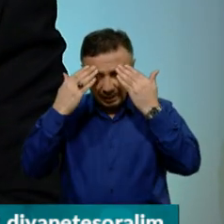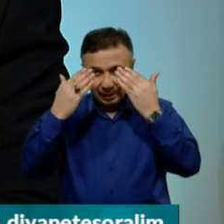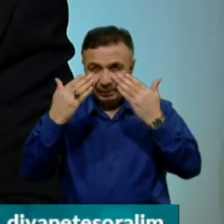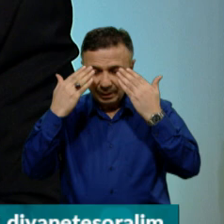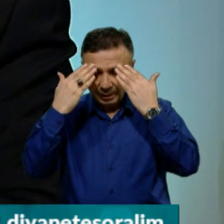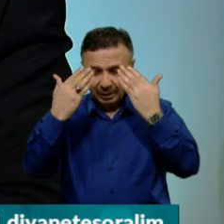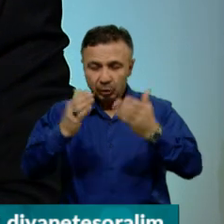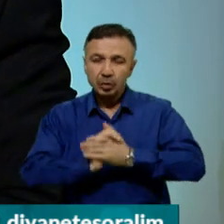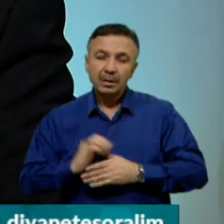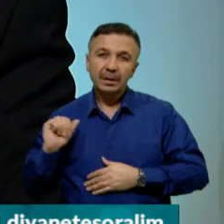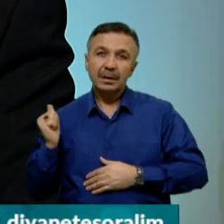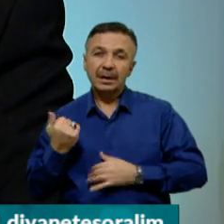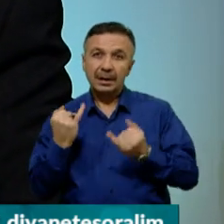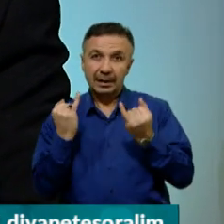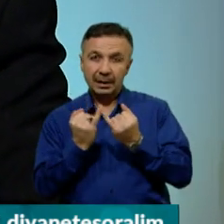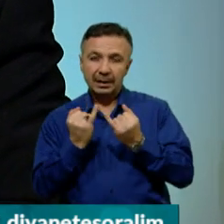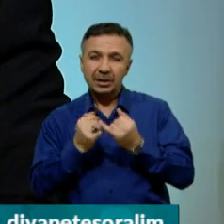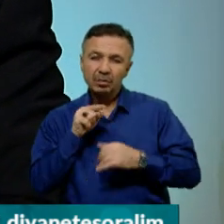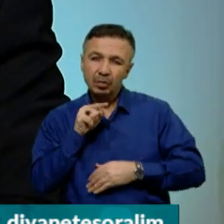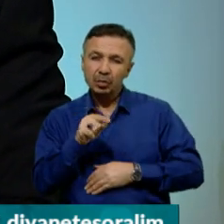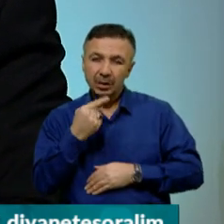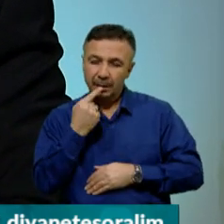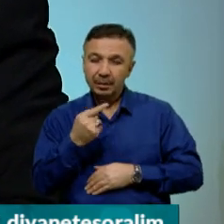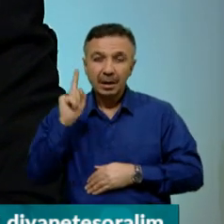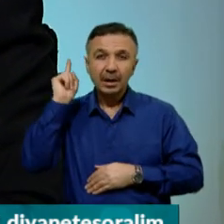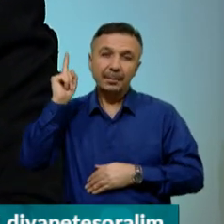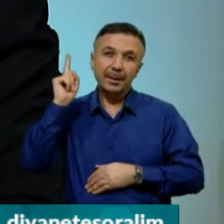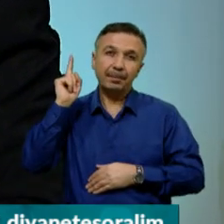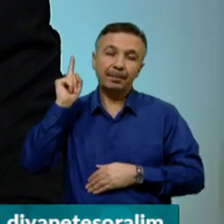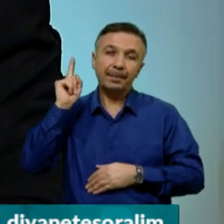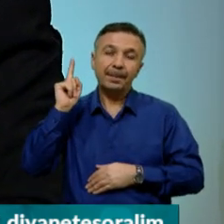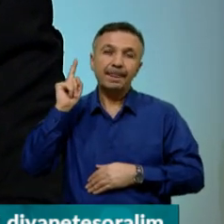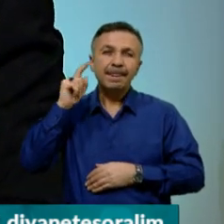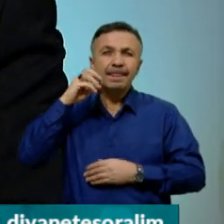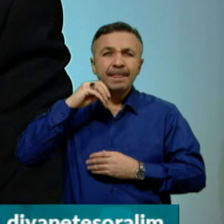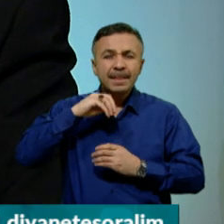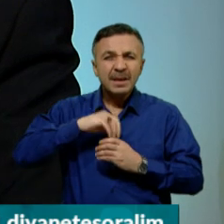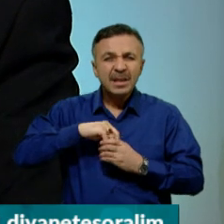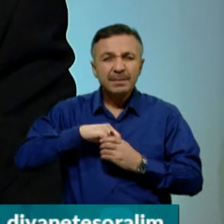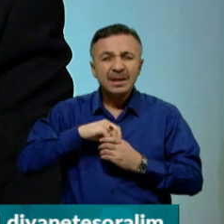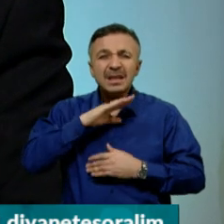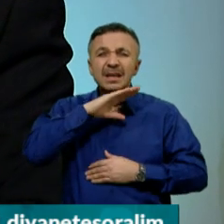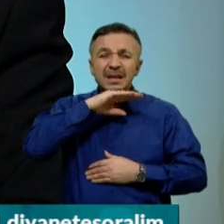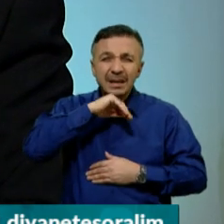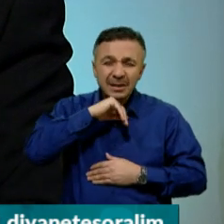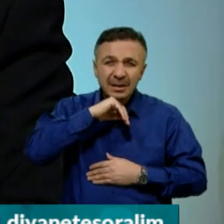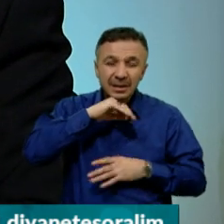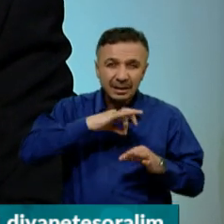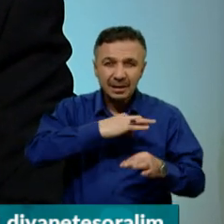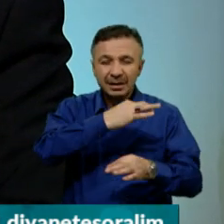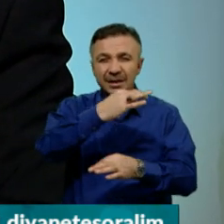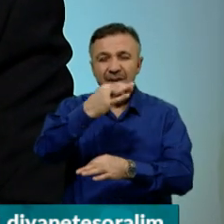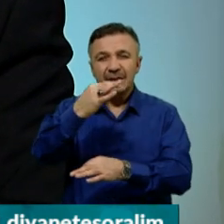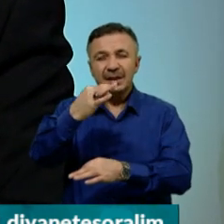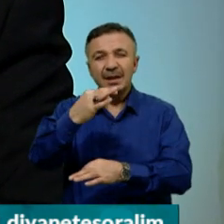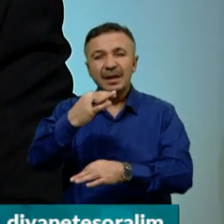değerli kardeşim ilk söyleyeceğim şey şudur ki rabbim içimizdeki yaşlıların yüzü suyu hürmetine dualarımızı